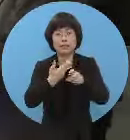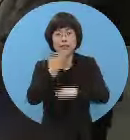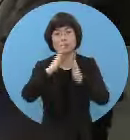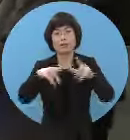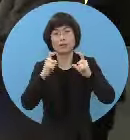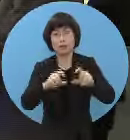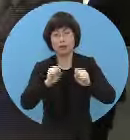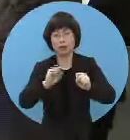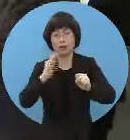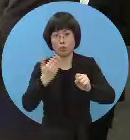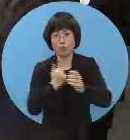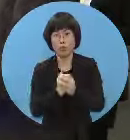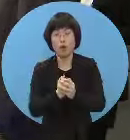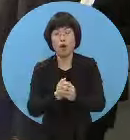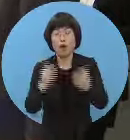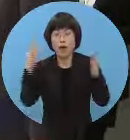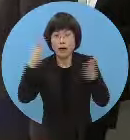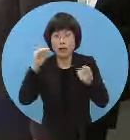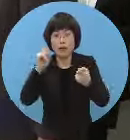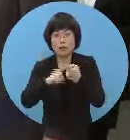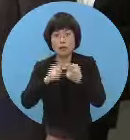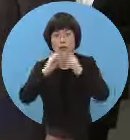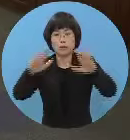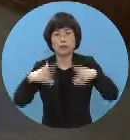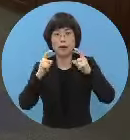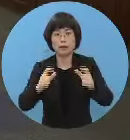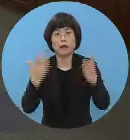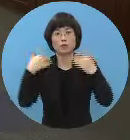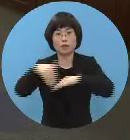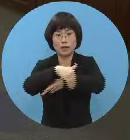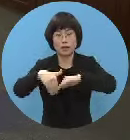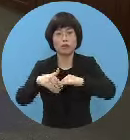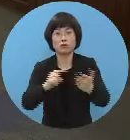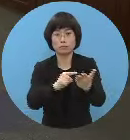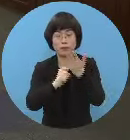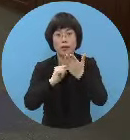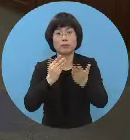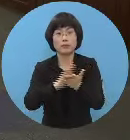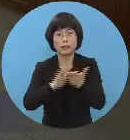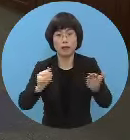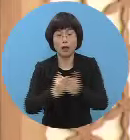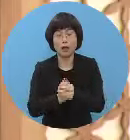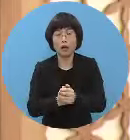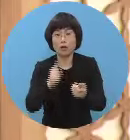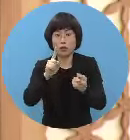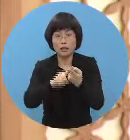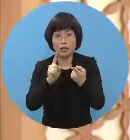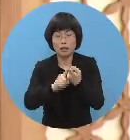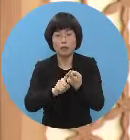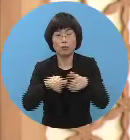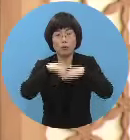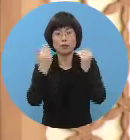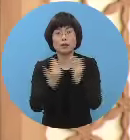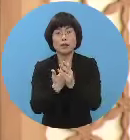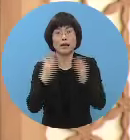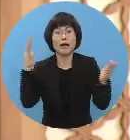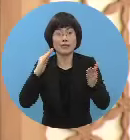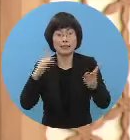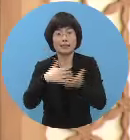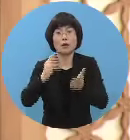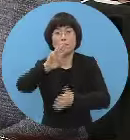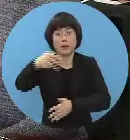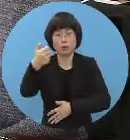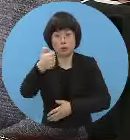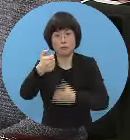둔 학생으로 초중고교생은 도내에 있는 학교에 다녀야 합니다. 장학금은 초등 20만원부터 대학생